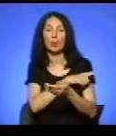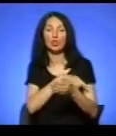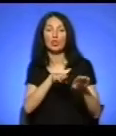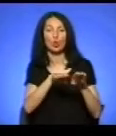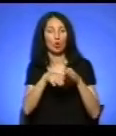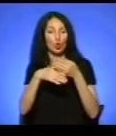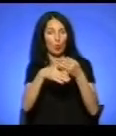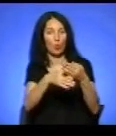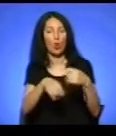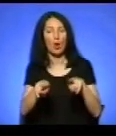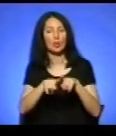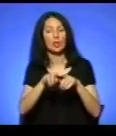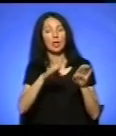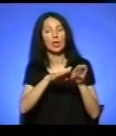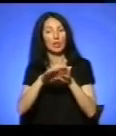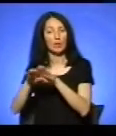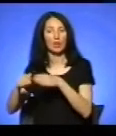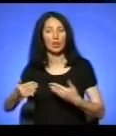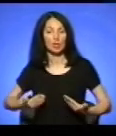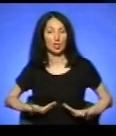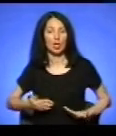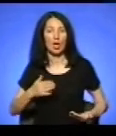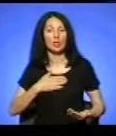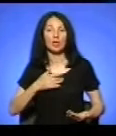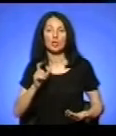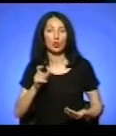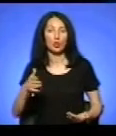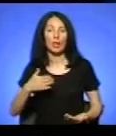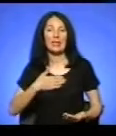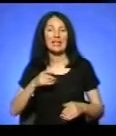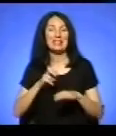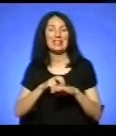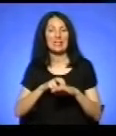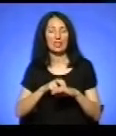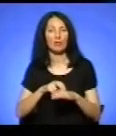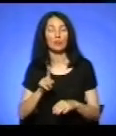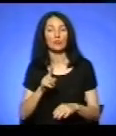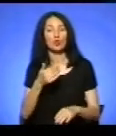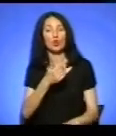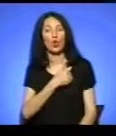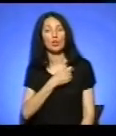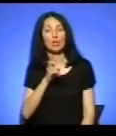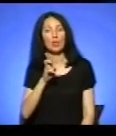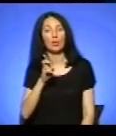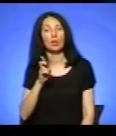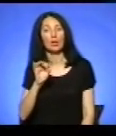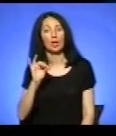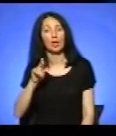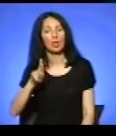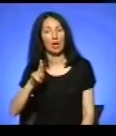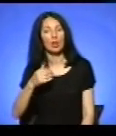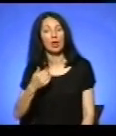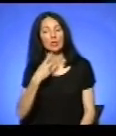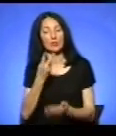рівня життя людей наших, лікарів наших. І що хотіла б я звернути увагу також